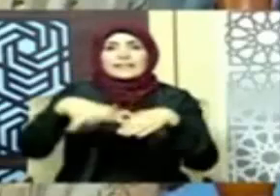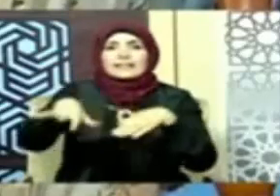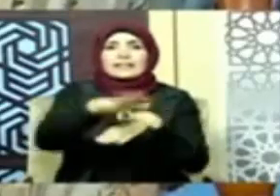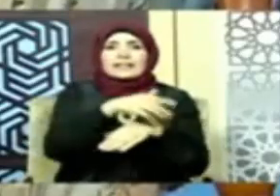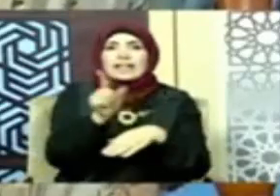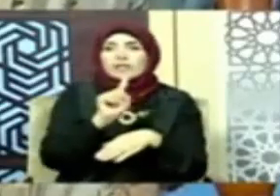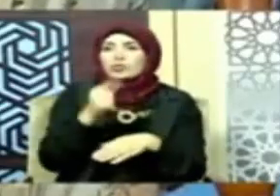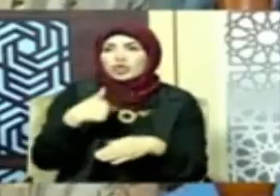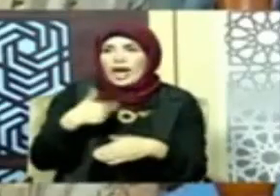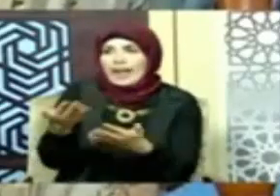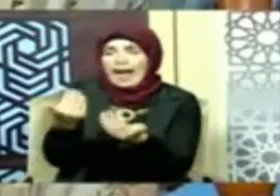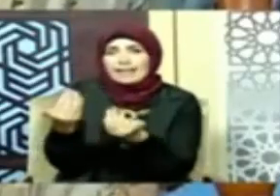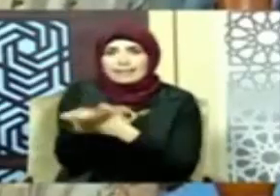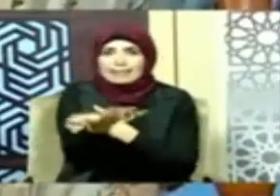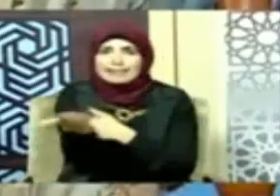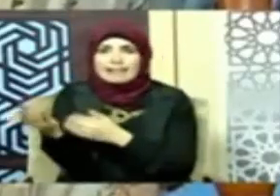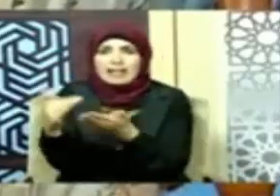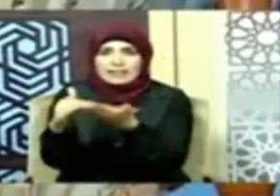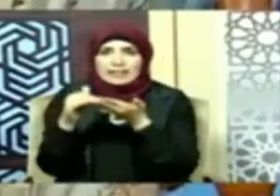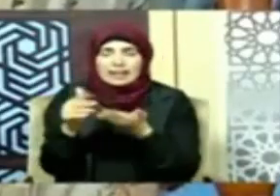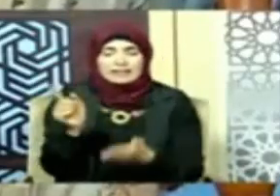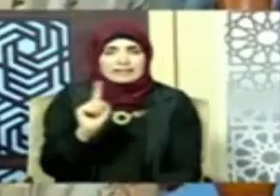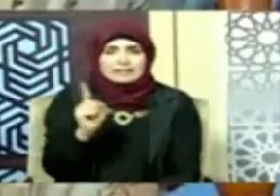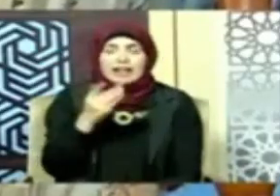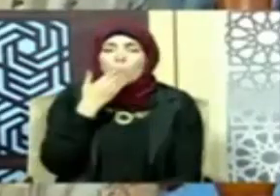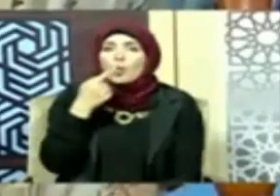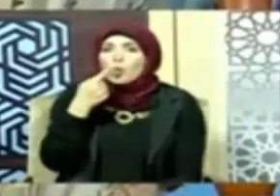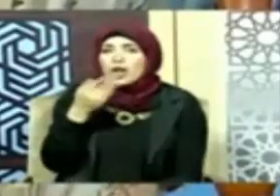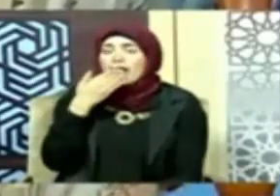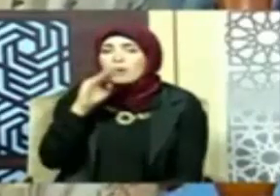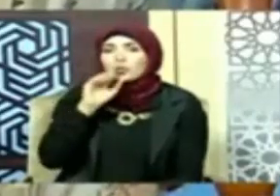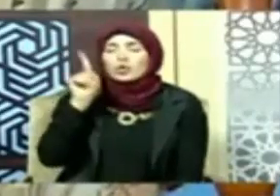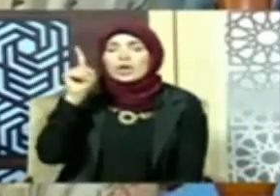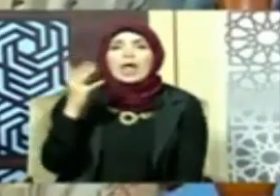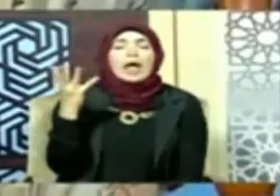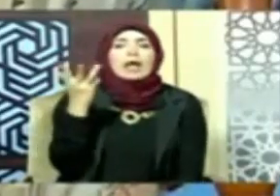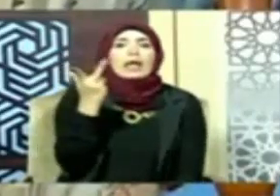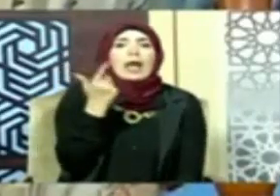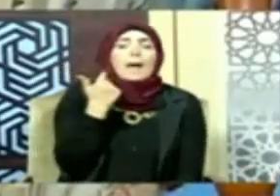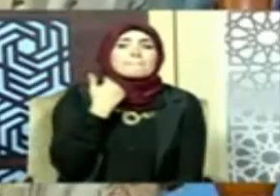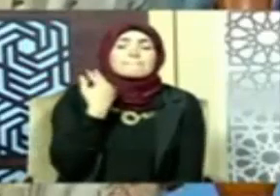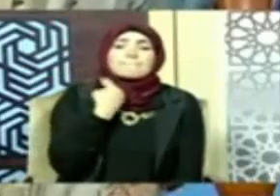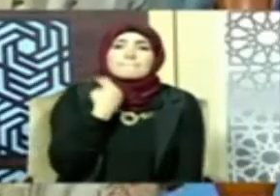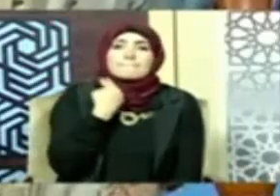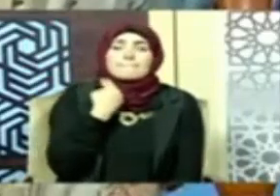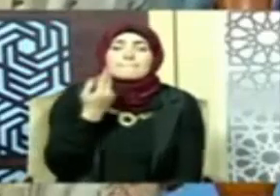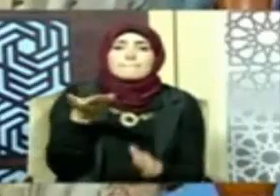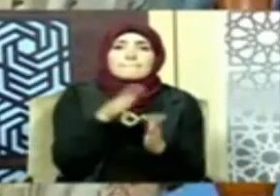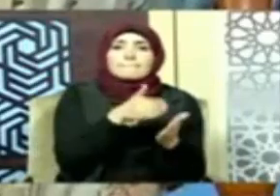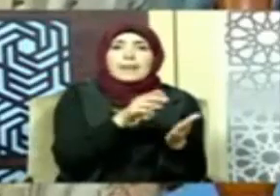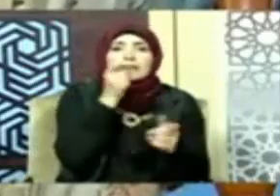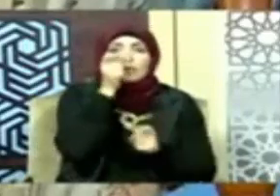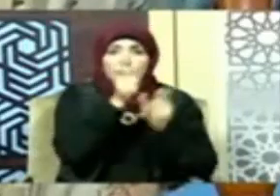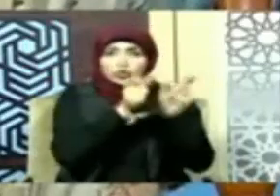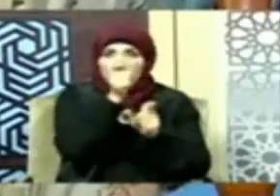الناس حاجات. كم مات قوم وما ماتت